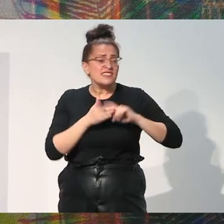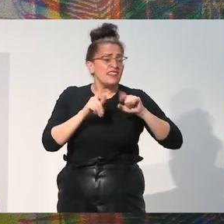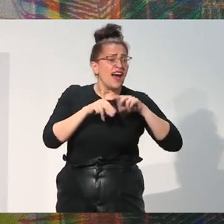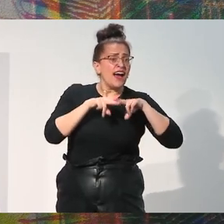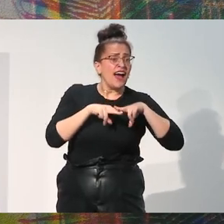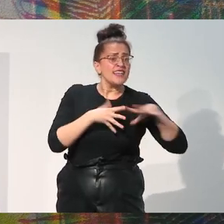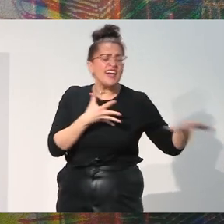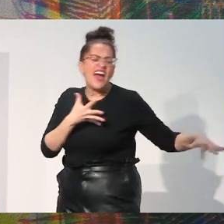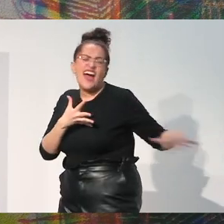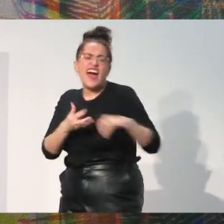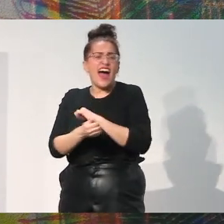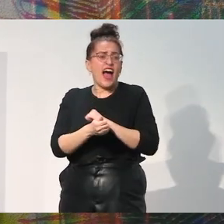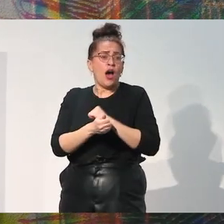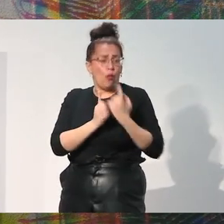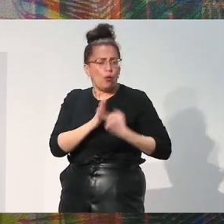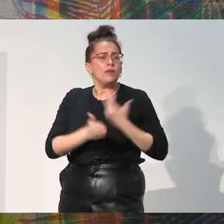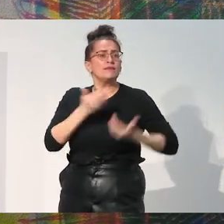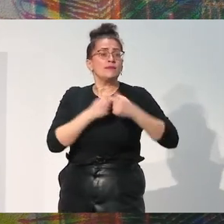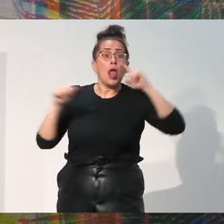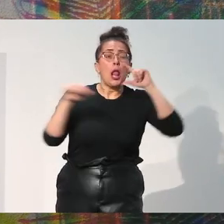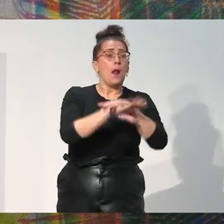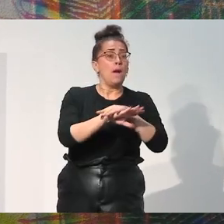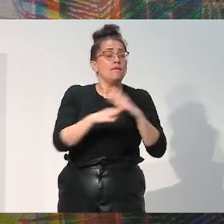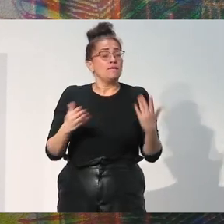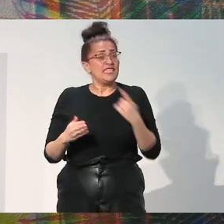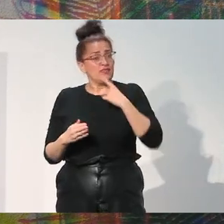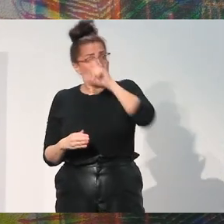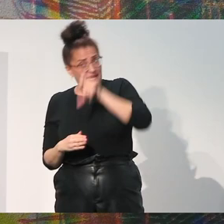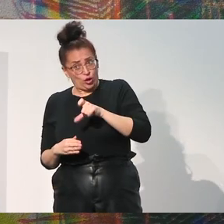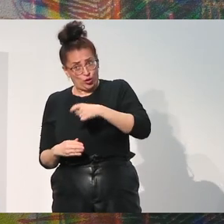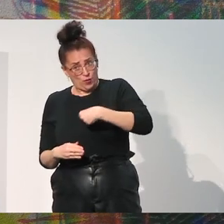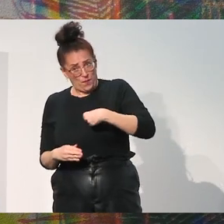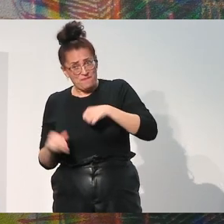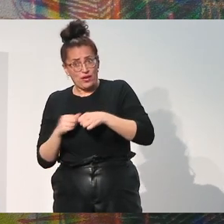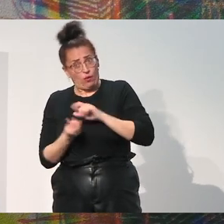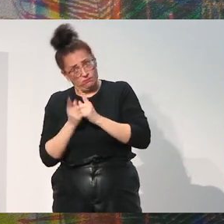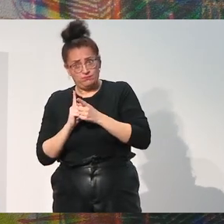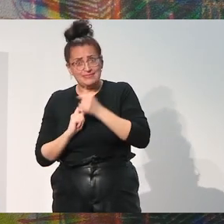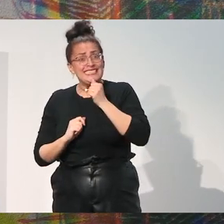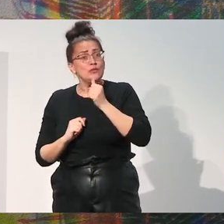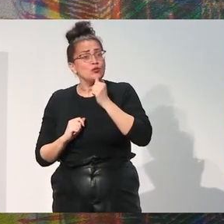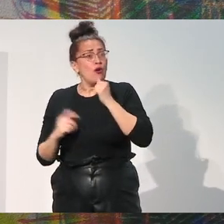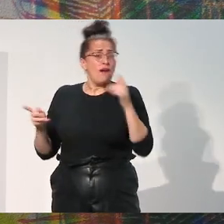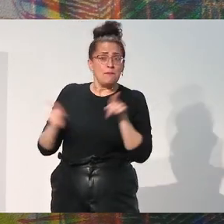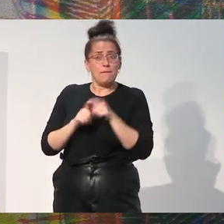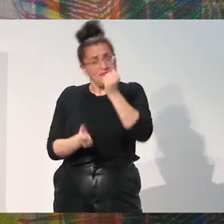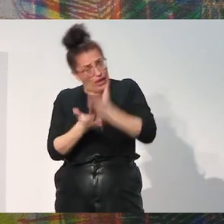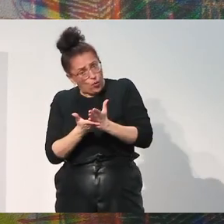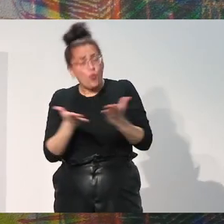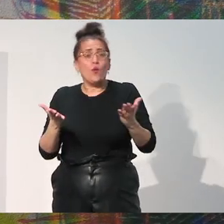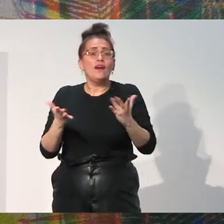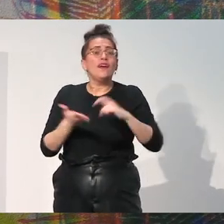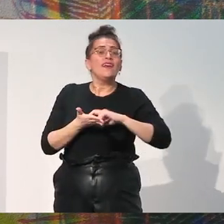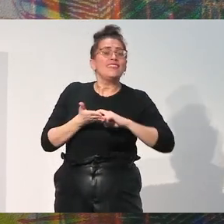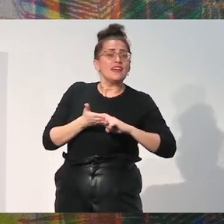ceux qui ont fait la guerre étaient innocents, et les traces même, les lieux même de la guerre disparaissaient. Donc